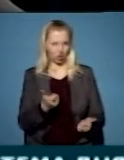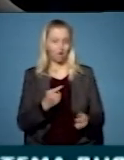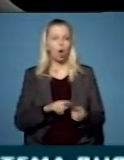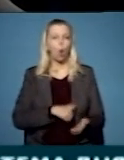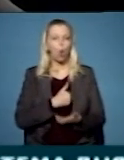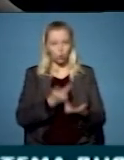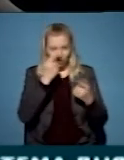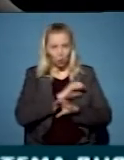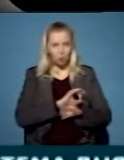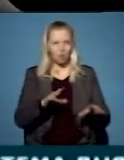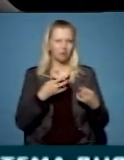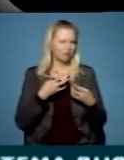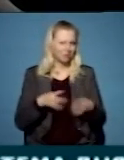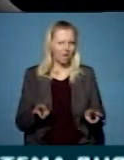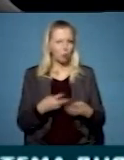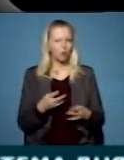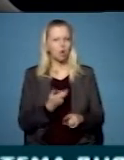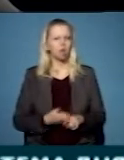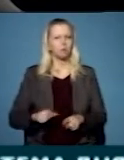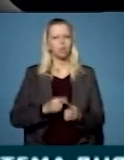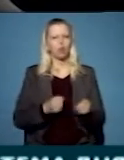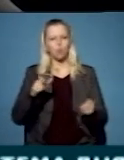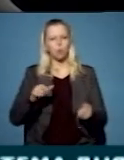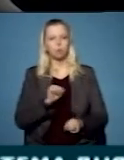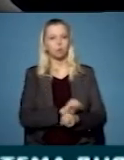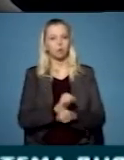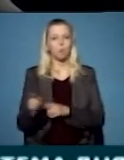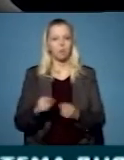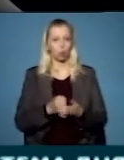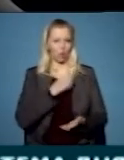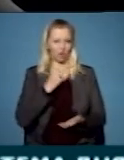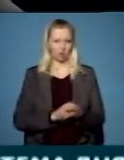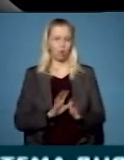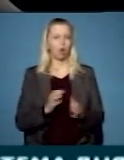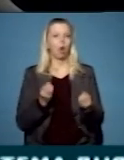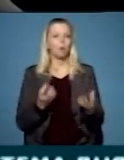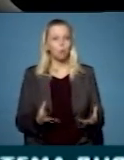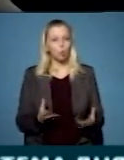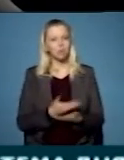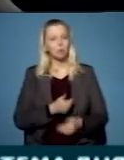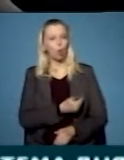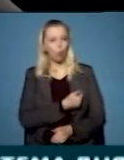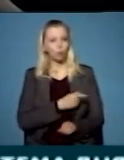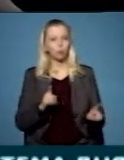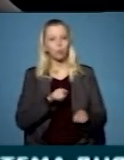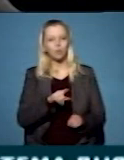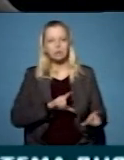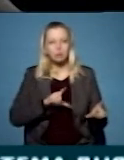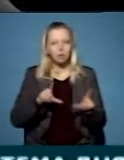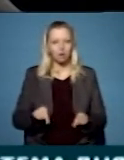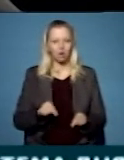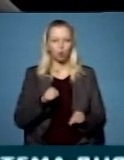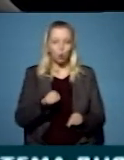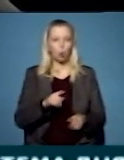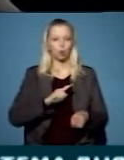основний меседж. Не потрібно якомога більше водіїв зупинити, притягнути до відповідальності. Просто ми хочемо, щоб вони їхали з